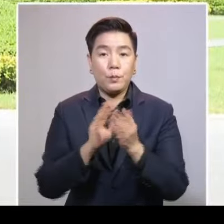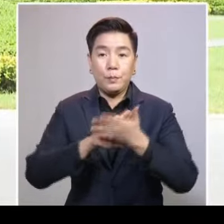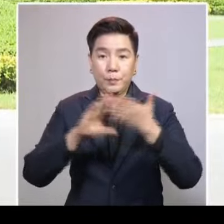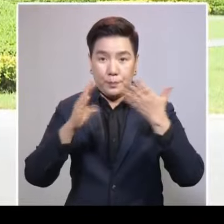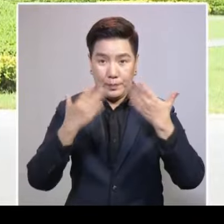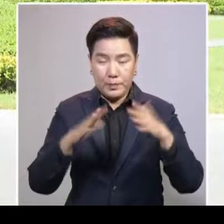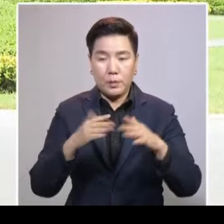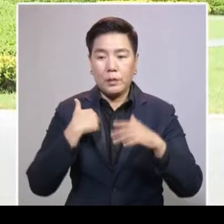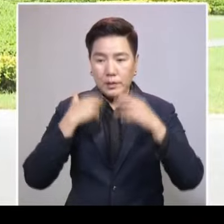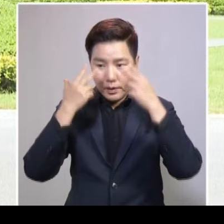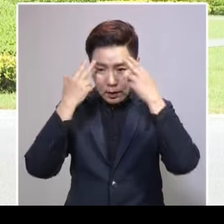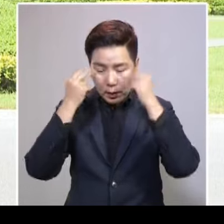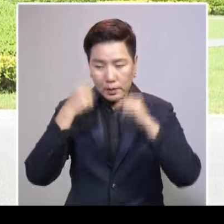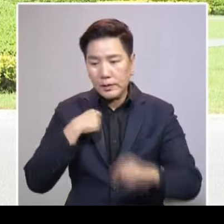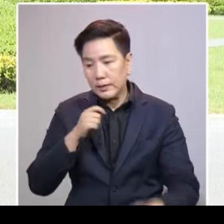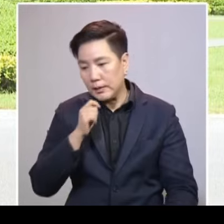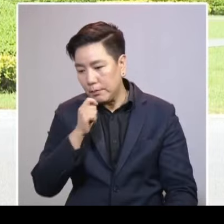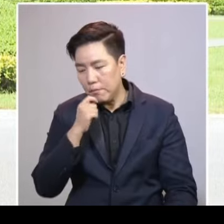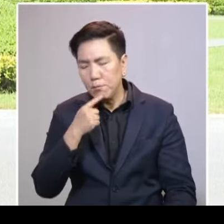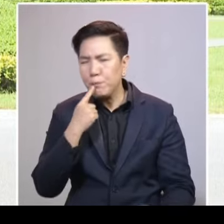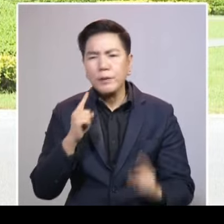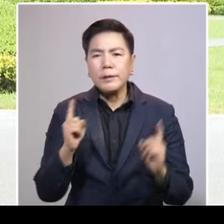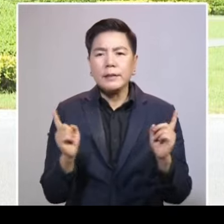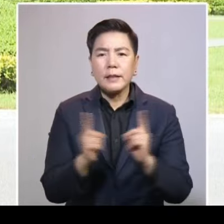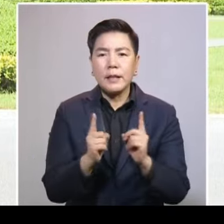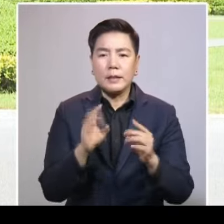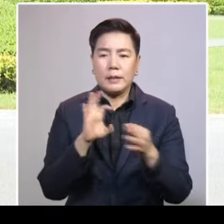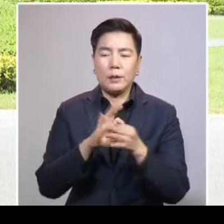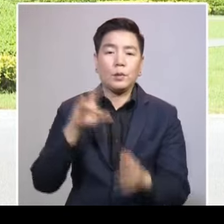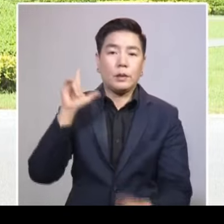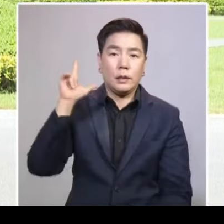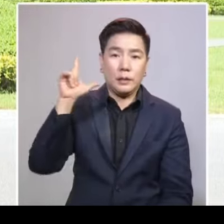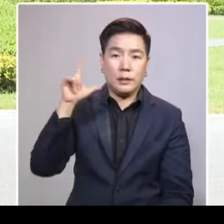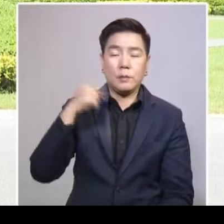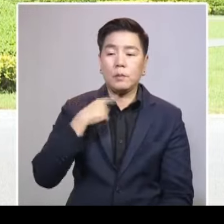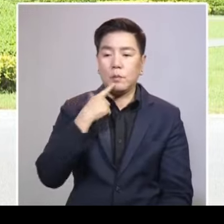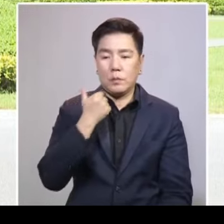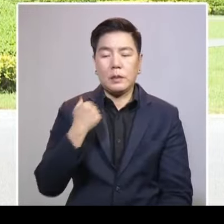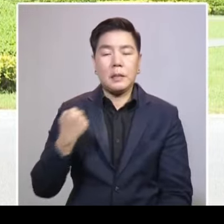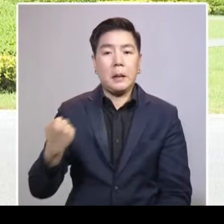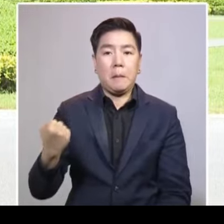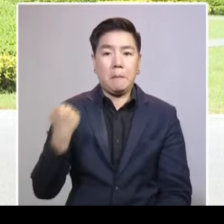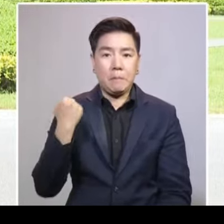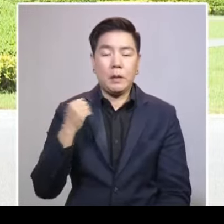ประชุมนายกรัฐมนตรีให้สัมภาษณ์สั้นๆถึงกรณีของนายทักษิณนะครับโดยระบุว่าเป็นอำ